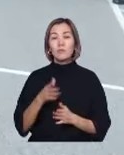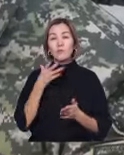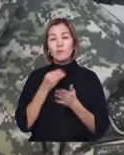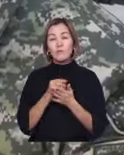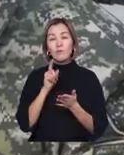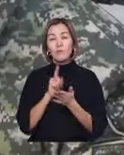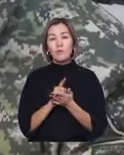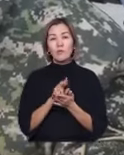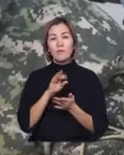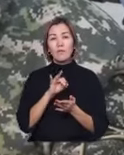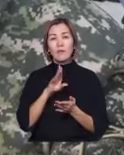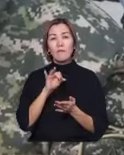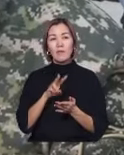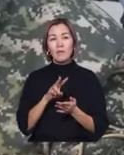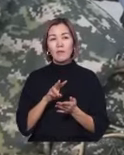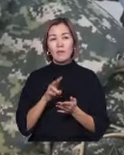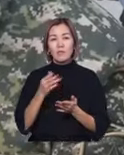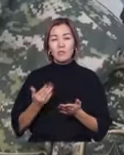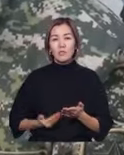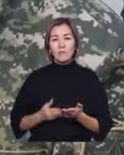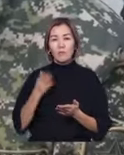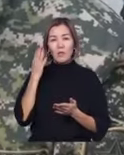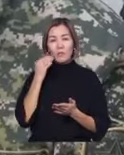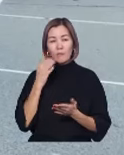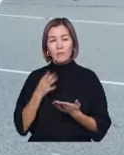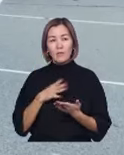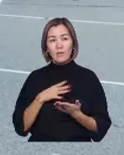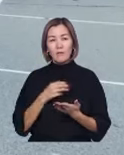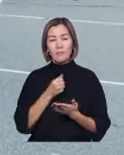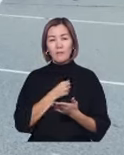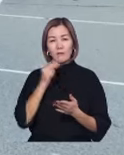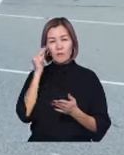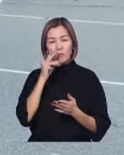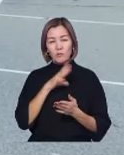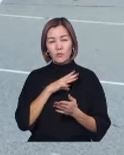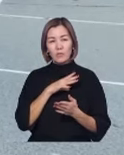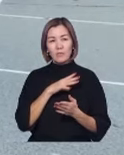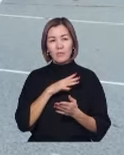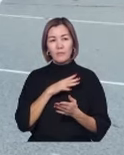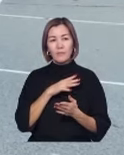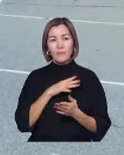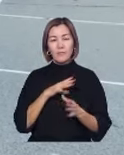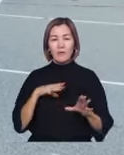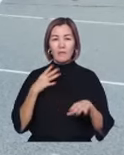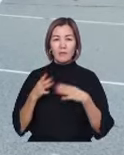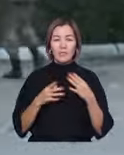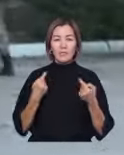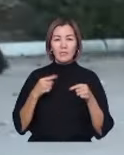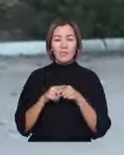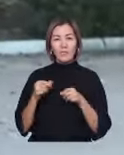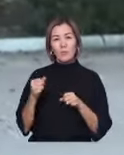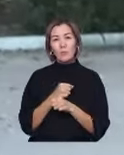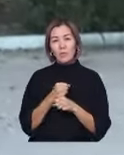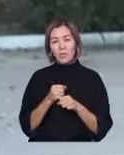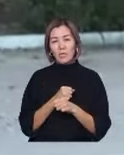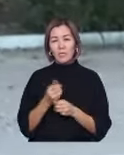долг, Иван Ковалев, уроженец города Алматы. По словам солдата, они многому научились за это время. Уже владеют техникой рукопашного боя,